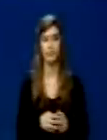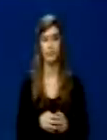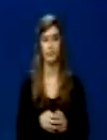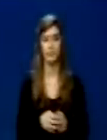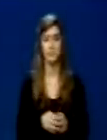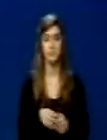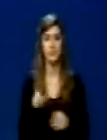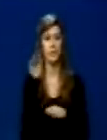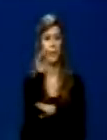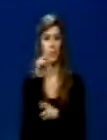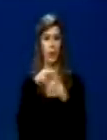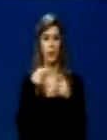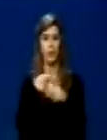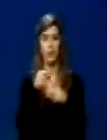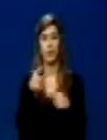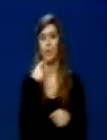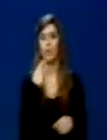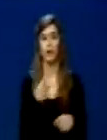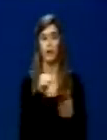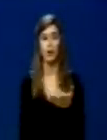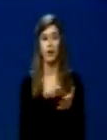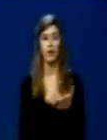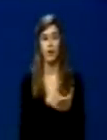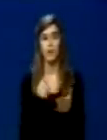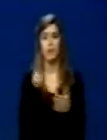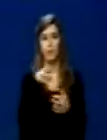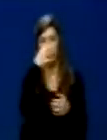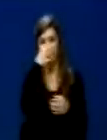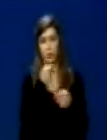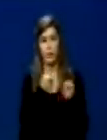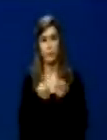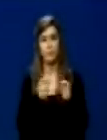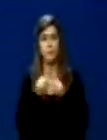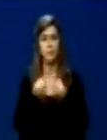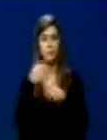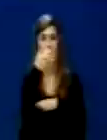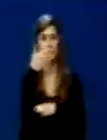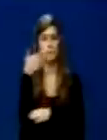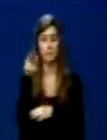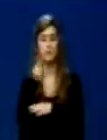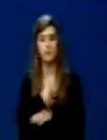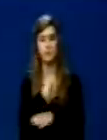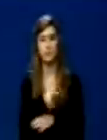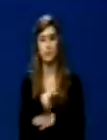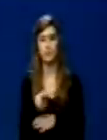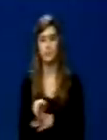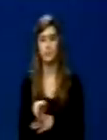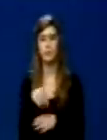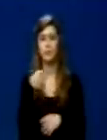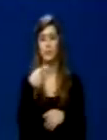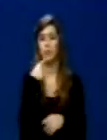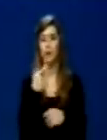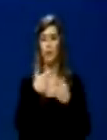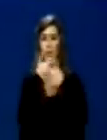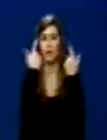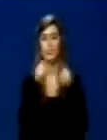të agjensisë thuhet që agjensia e ka në monitorim në ndërmarje të cilat janë privatizuar me kushte. Por këto thuhen